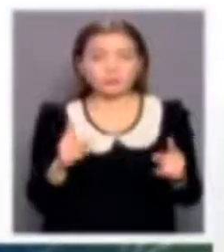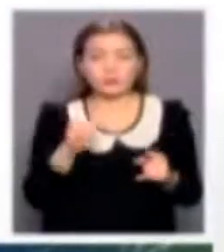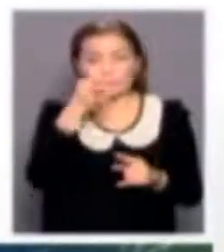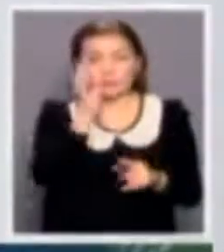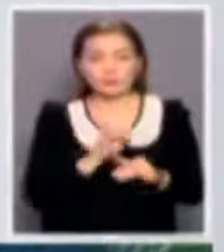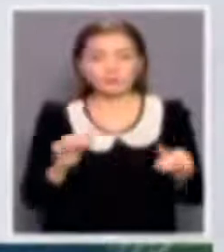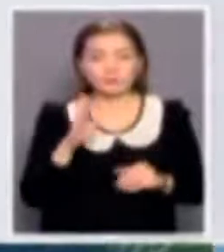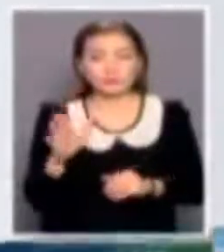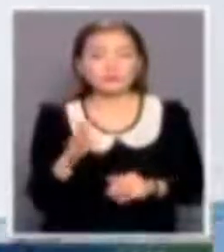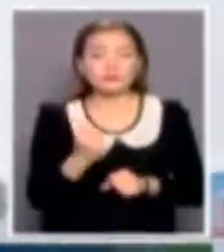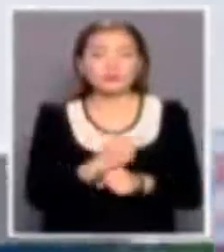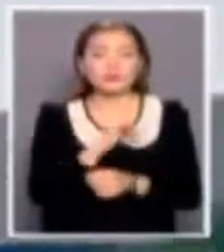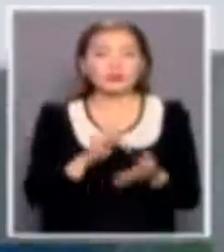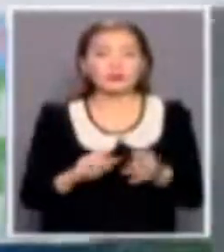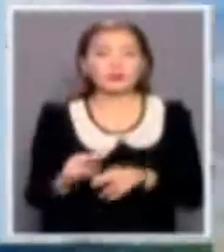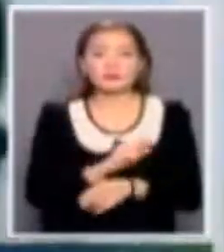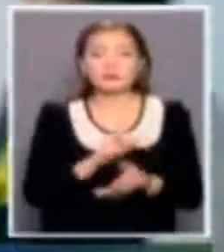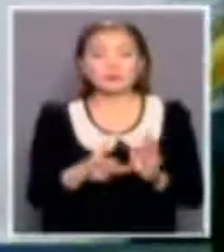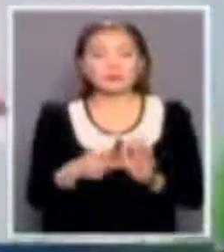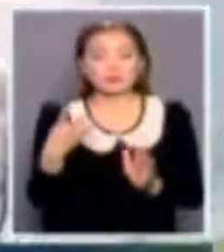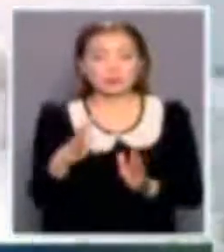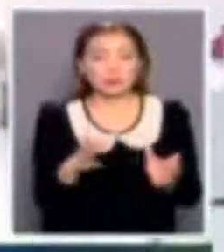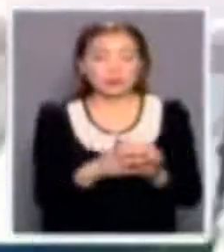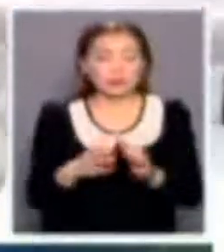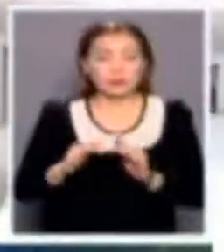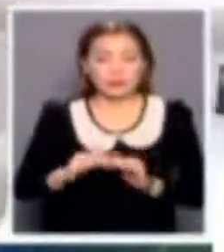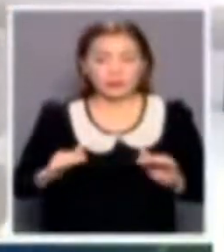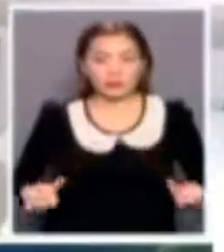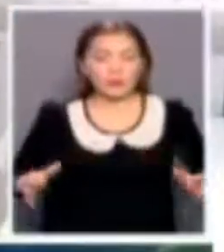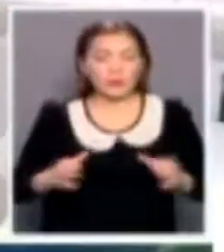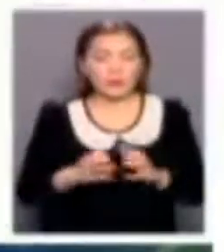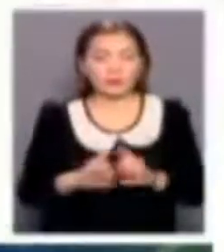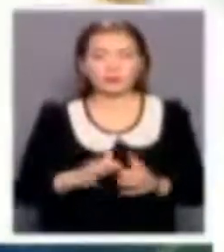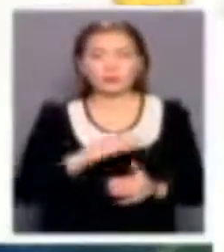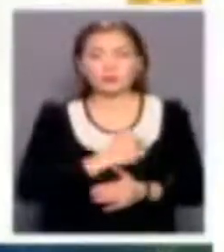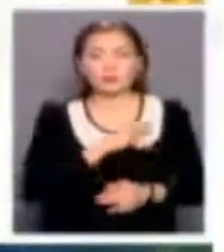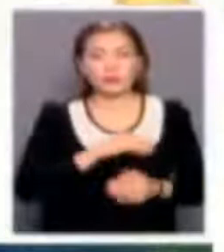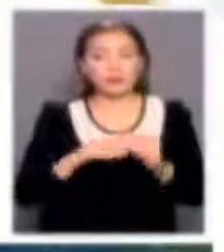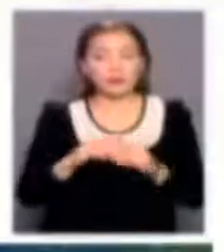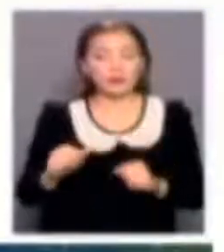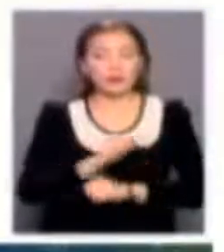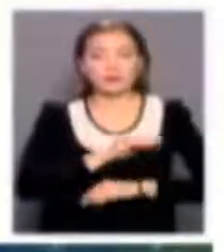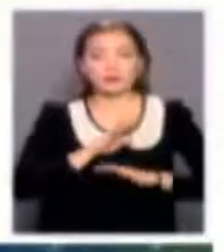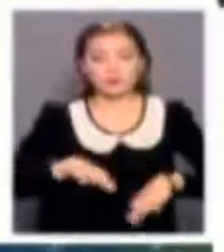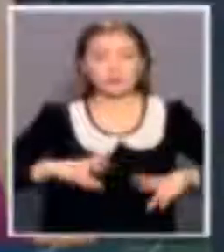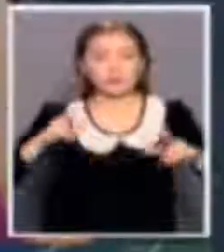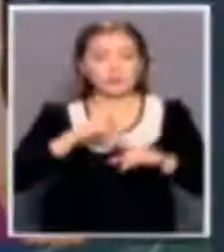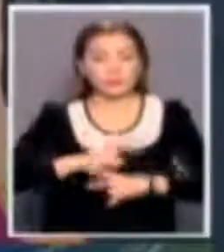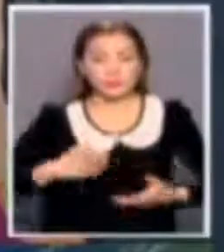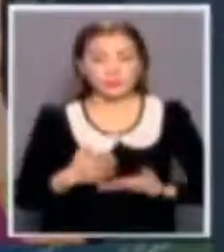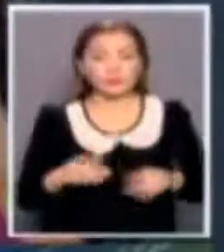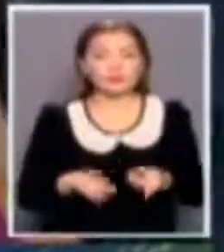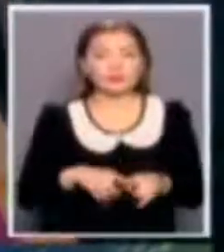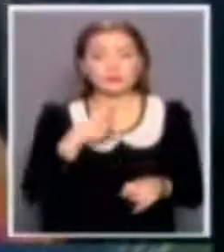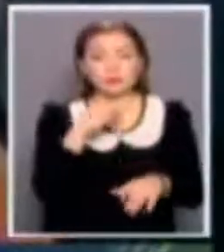таланттармен танылсын. Инклюзивтік оқыту кабинеті 4 бөлімнен тұрады. Балалармен топтық және жеке жұмыс алаңдары, демалыс орындары қарастырылған.